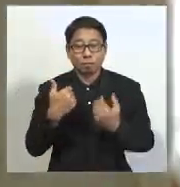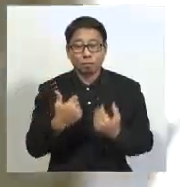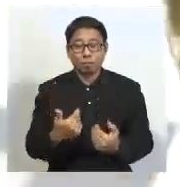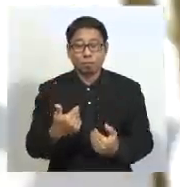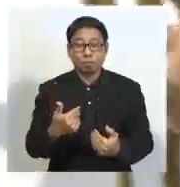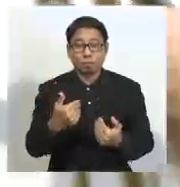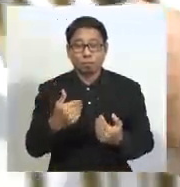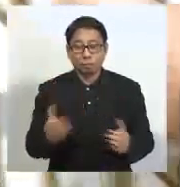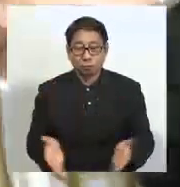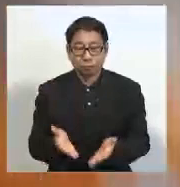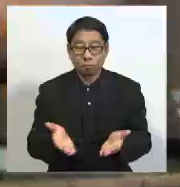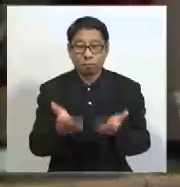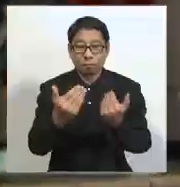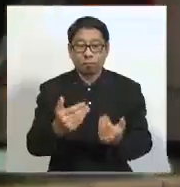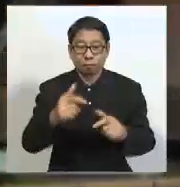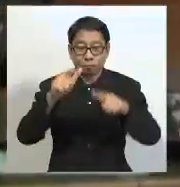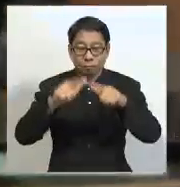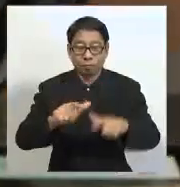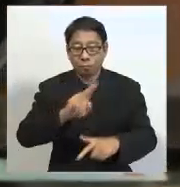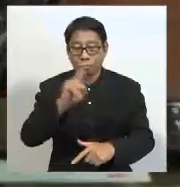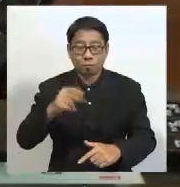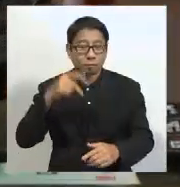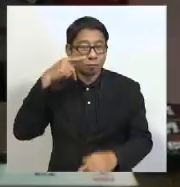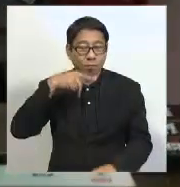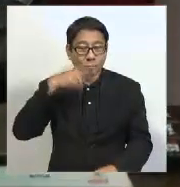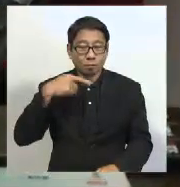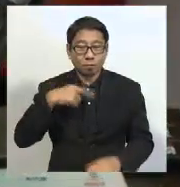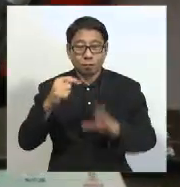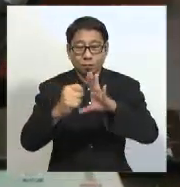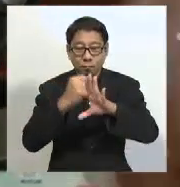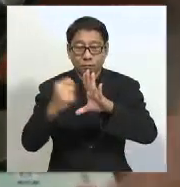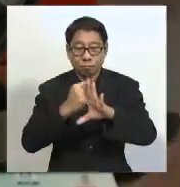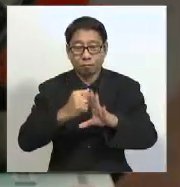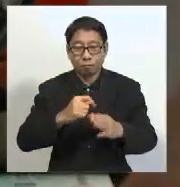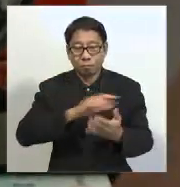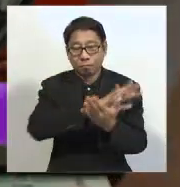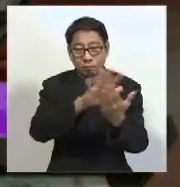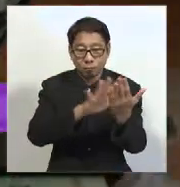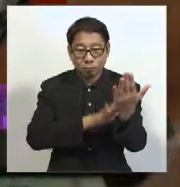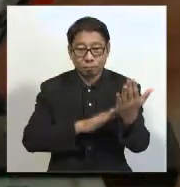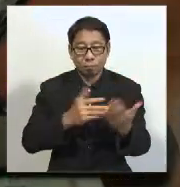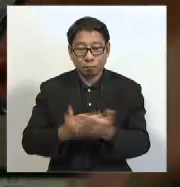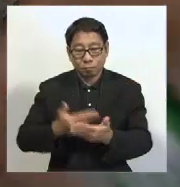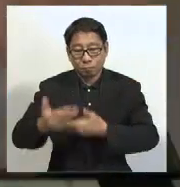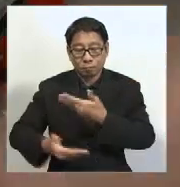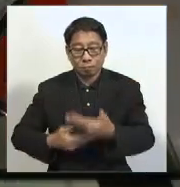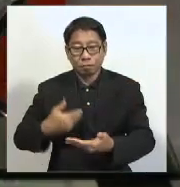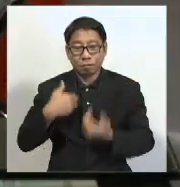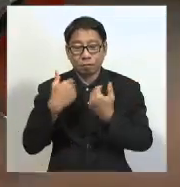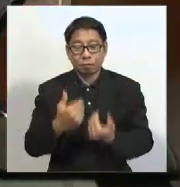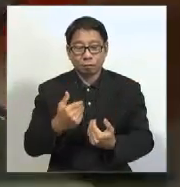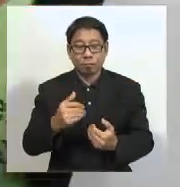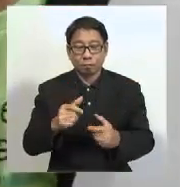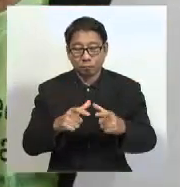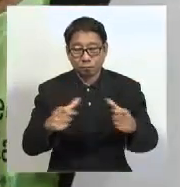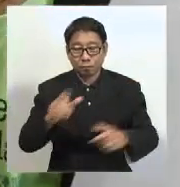นั้นก็จะเดินหน้ารณรงค์การลดใช้ถุงพลาสติกไปยังตลาดสดทั่วประเทศที่มีปริมาณการใช้ถุงพลาสติกที่มาก